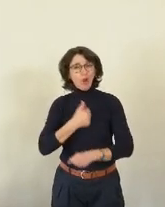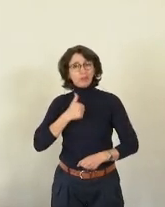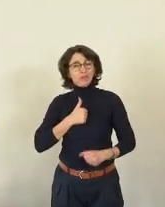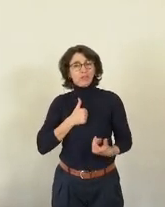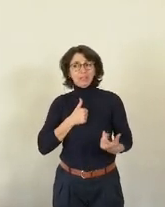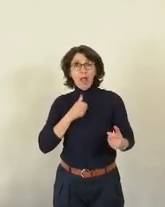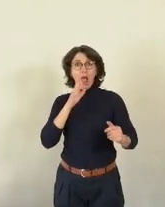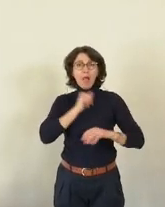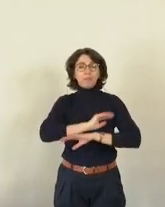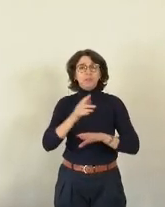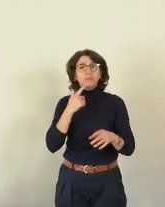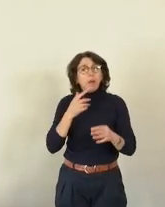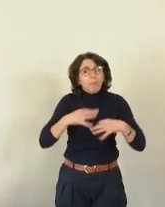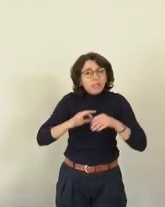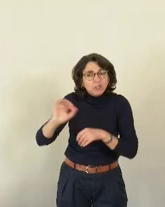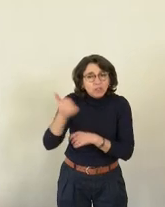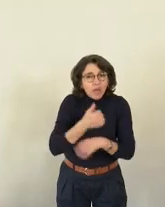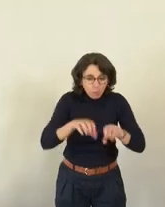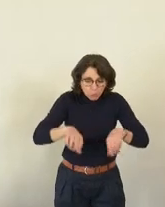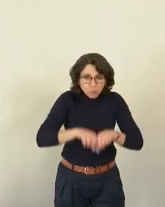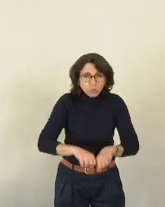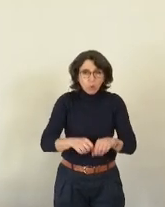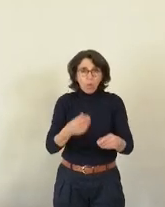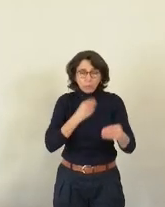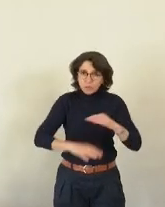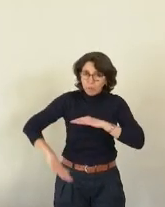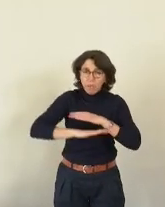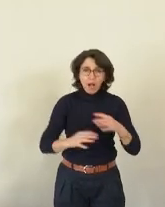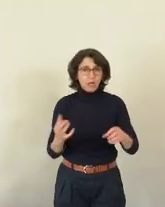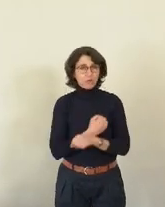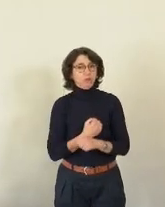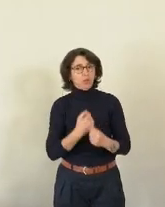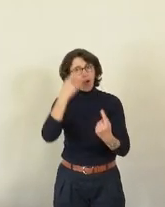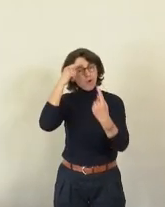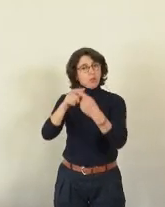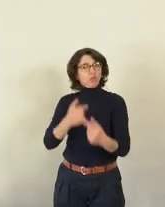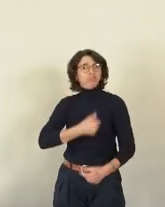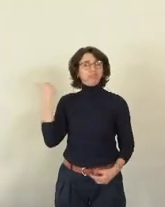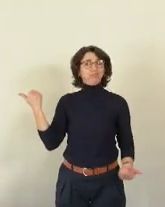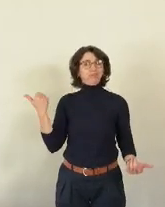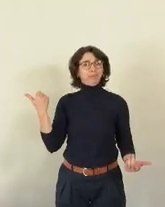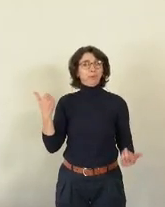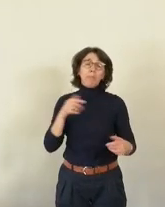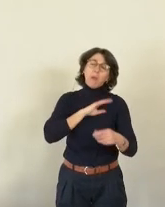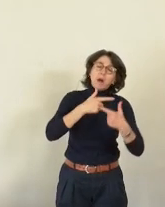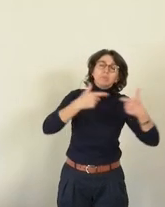capacité de production de son alimentation de base en respectant la diversité des cultures et des produits